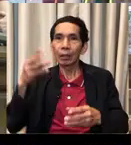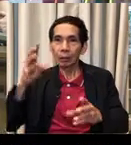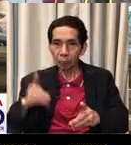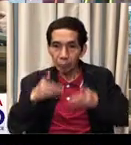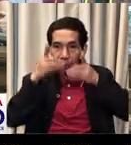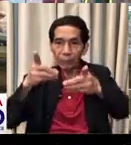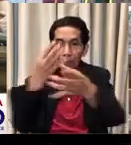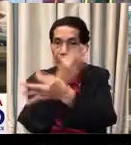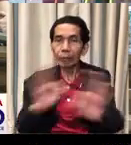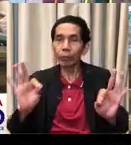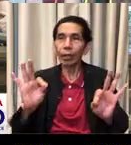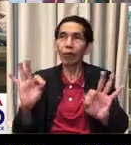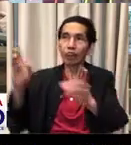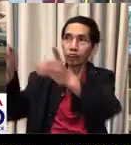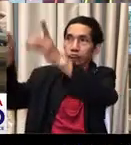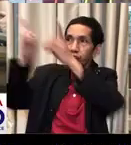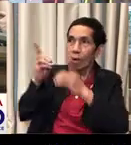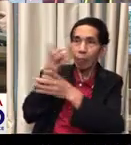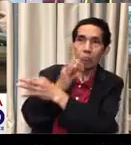libre.